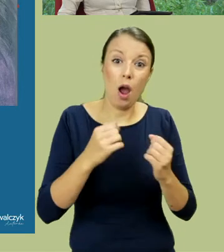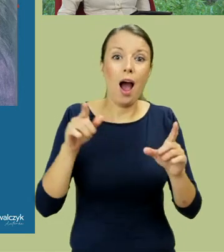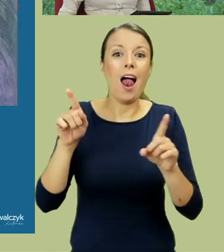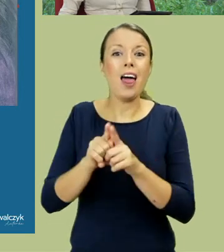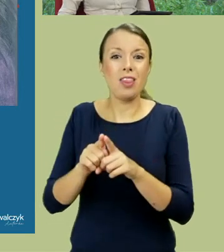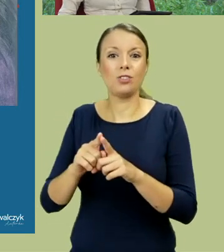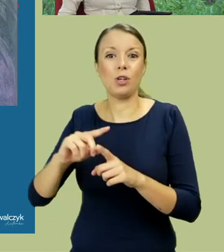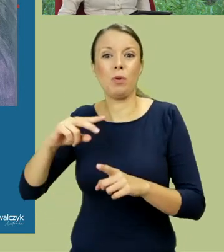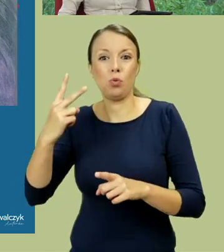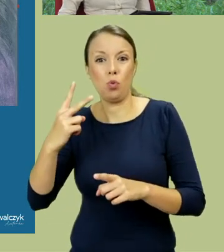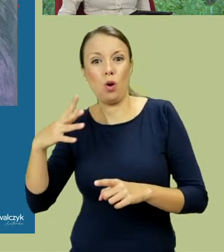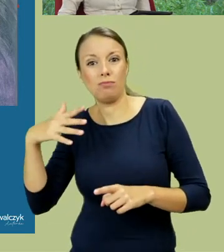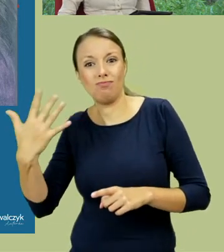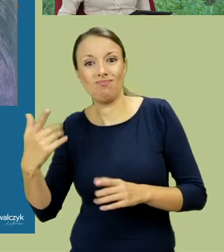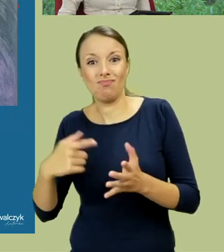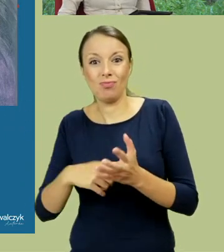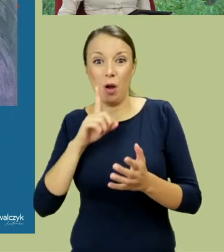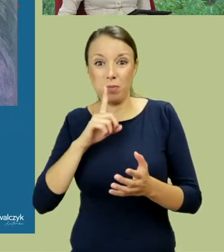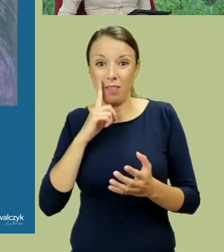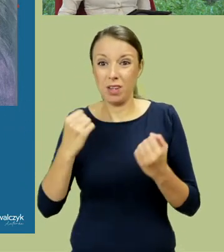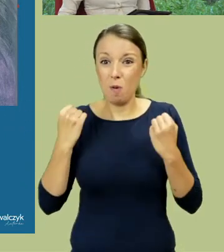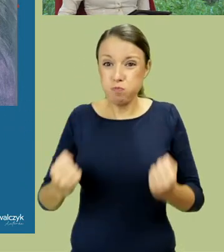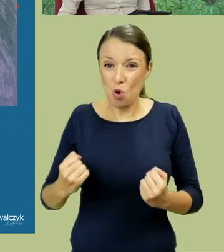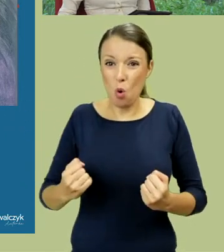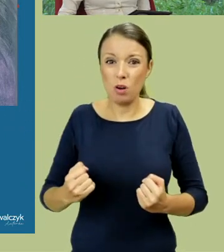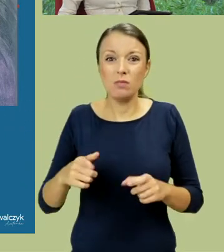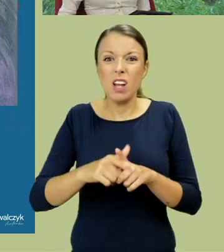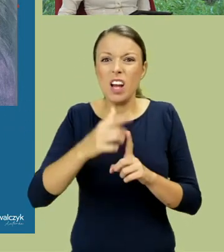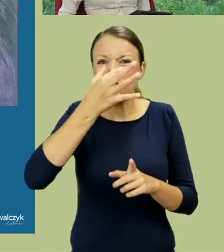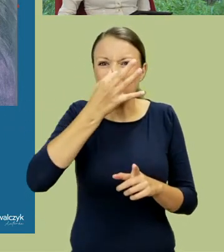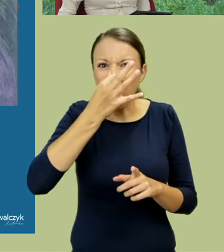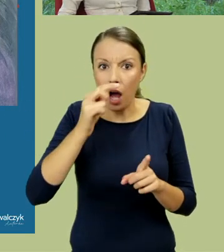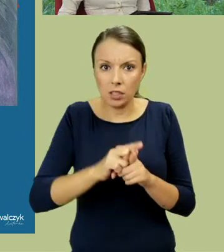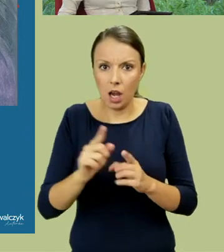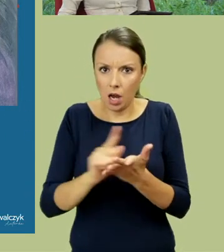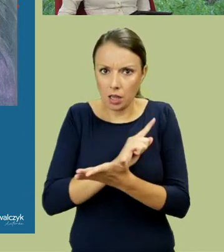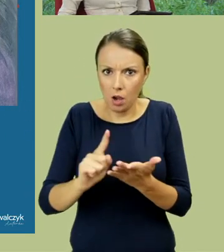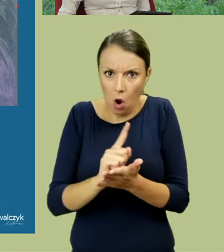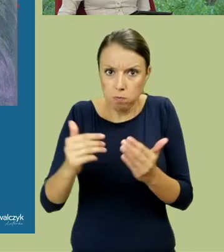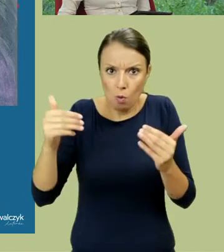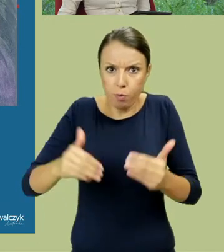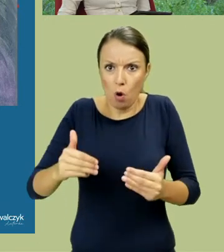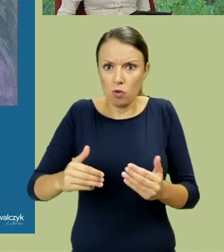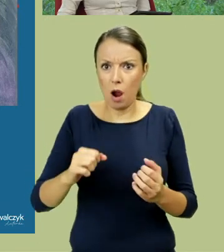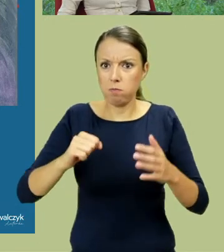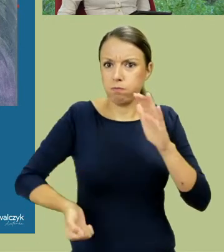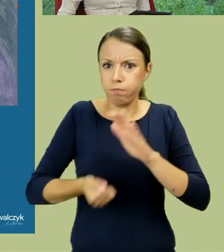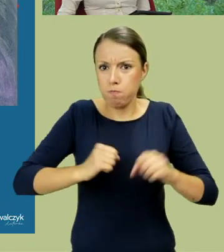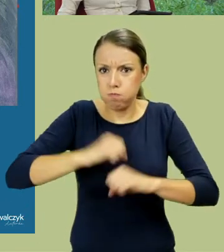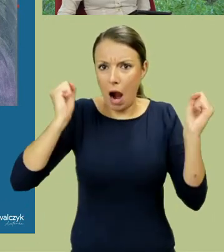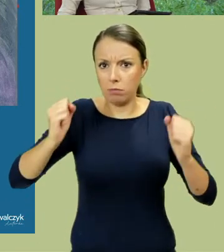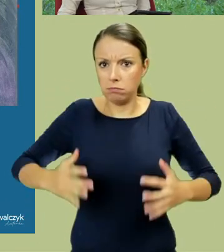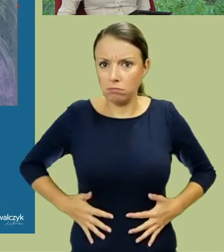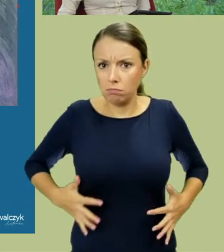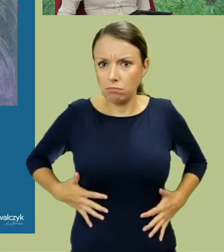śmierdzące i w każdej chwili mogło wybuchnąć. Więc rzeczywiście ten rodzaj